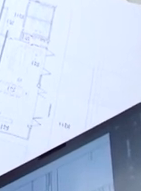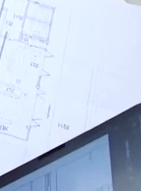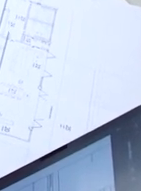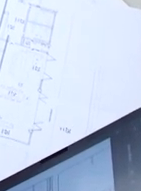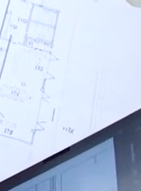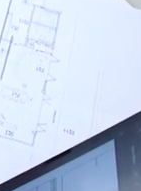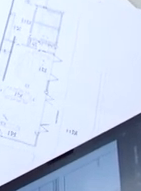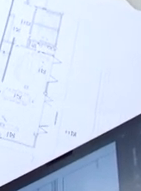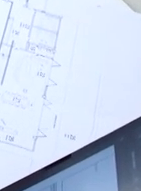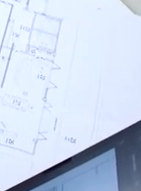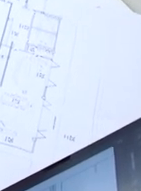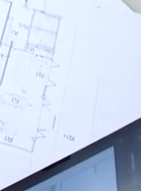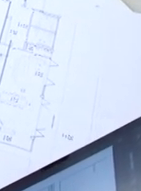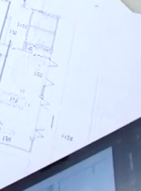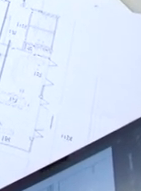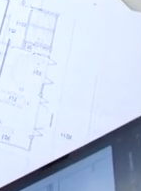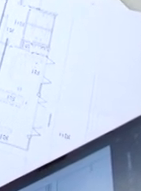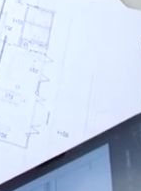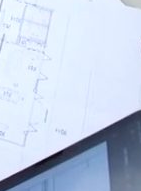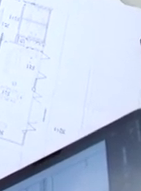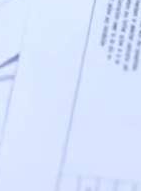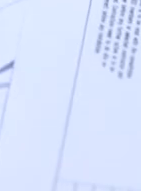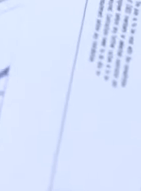hai hai hai hai